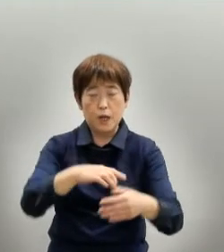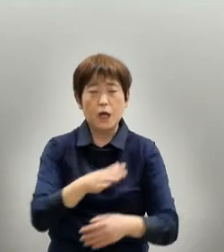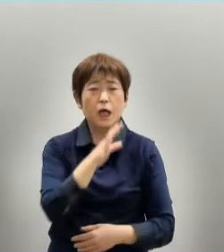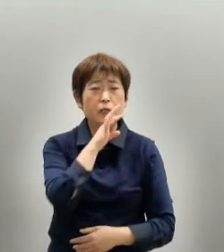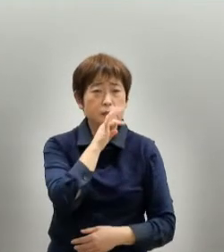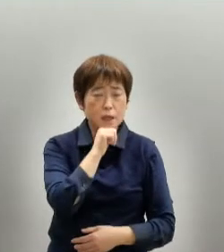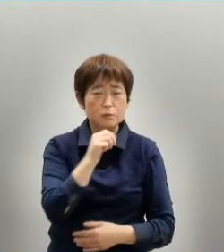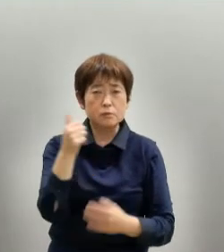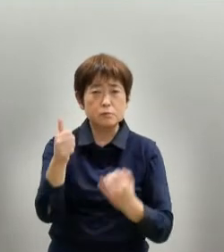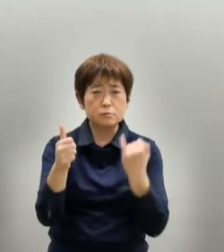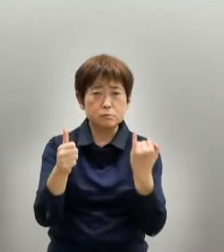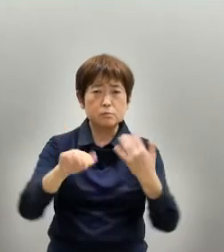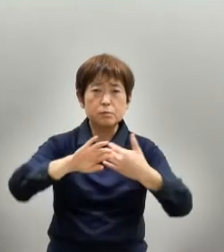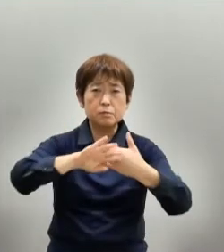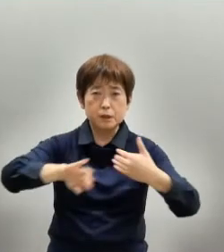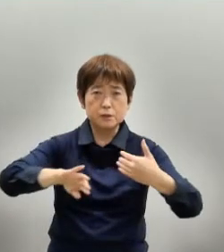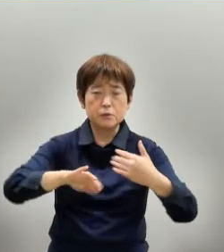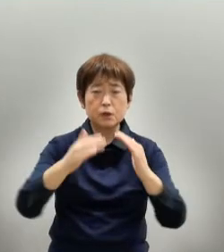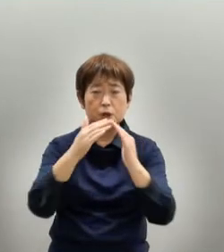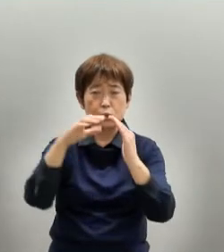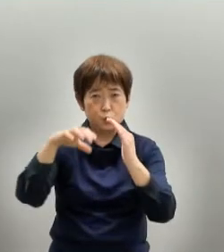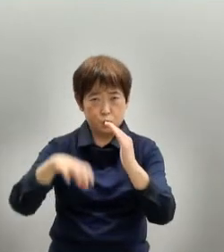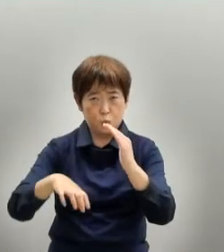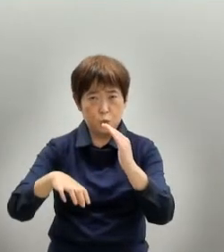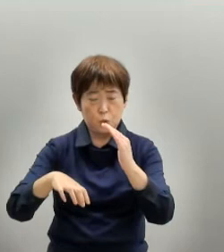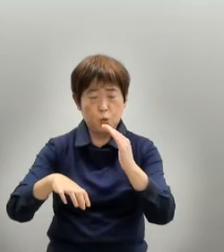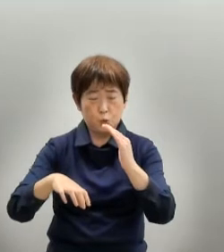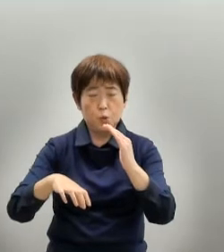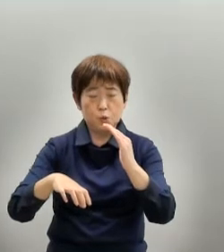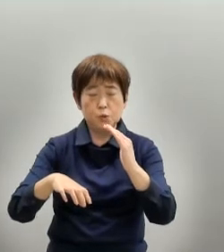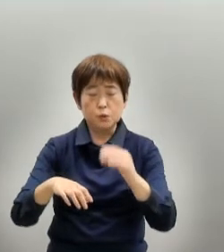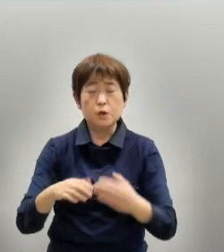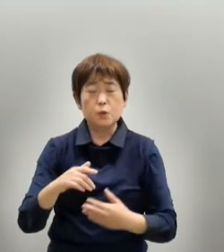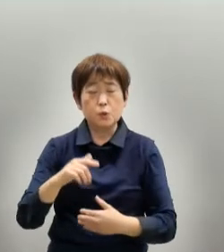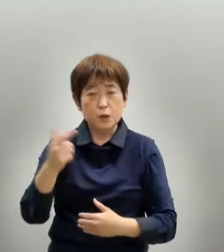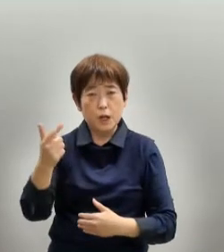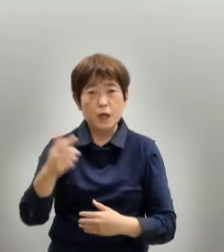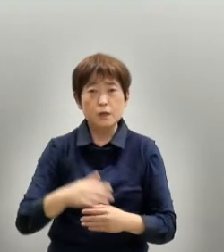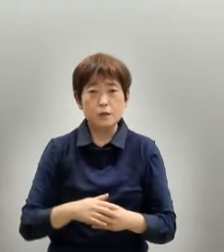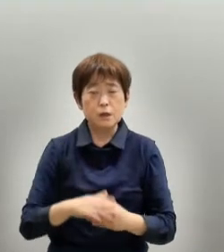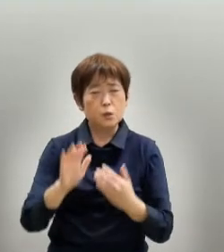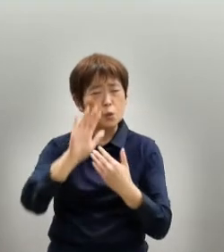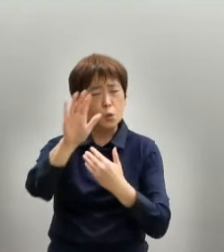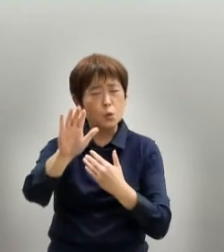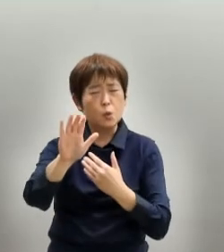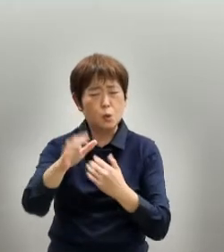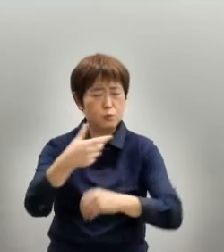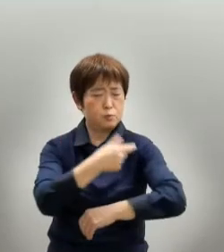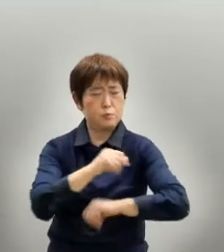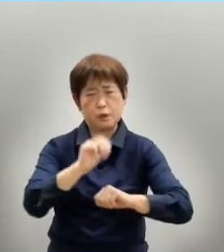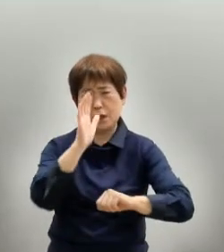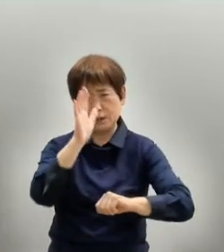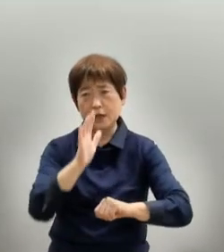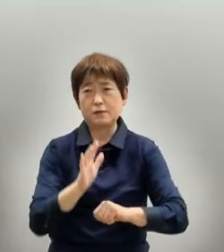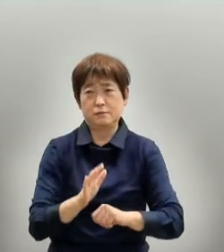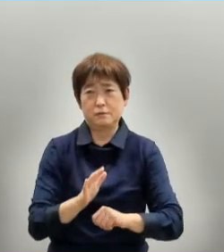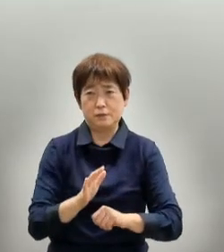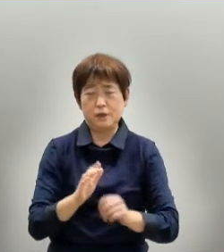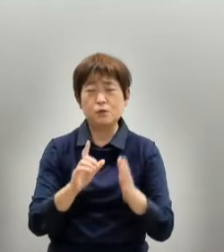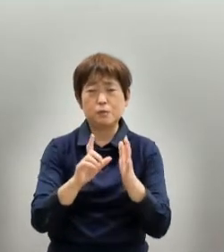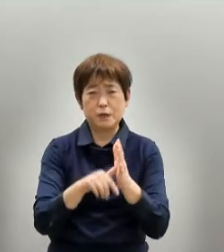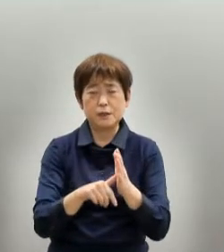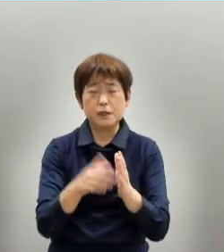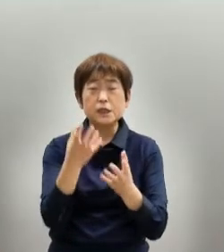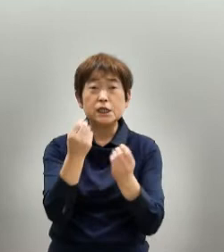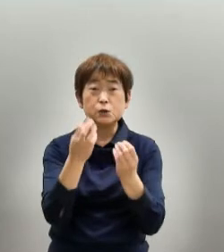や性別、住まい、お仕事等などですね、そういう属性に加えまして、まあ、今後受けないという方のですね、理由いくつか、まあ、選択